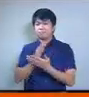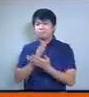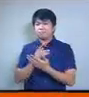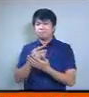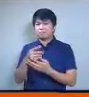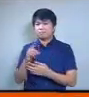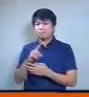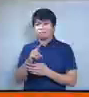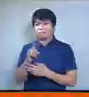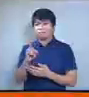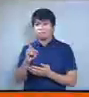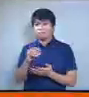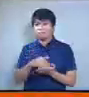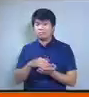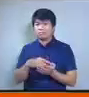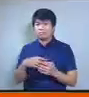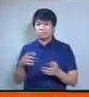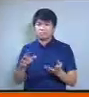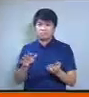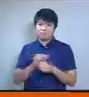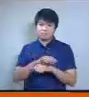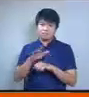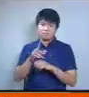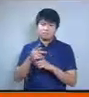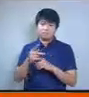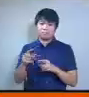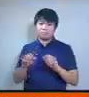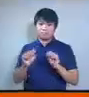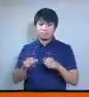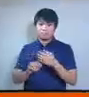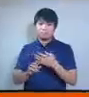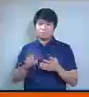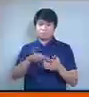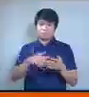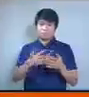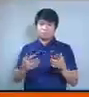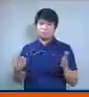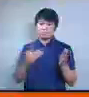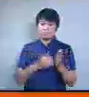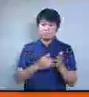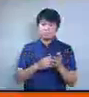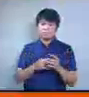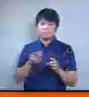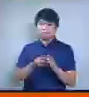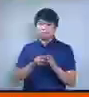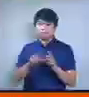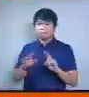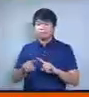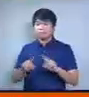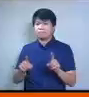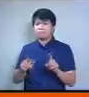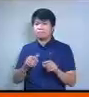Tisoy. Maaari namang makapagparibok ng libre ang mga pasahero. Yun nga lang, aminado ang mga airline na hindi pa sila sigurado kung kailan maibabalik